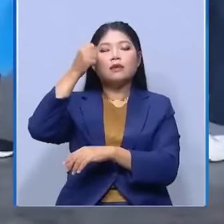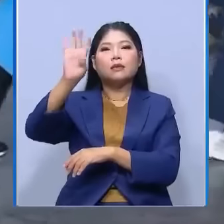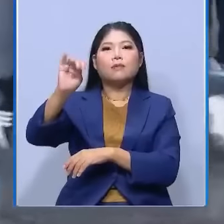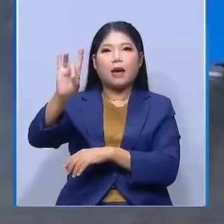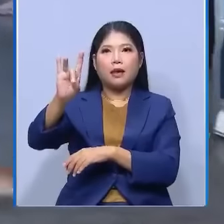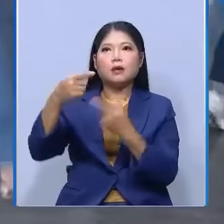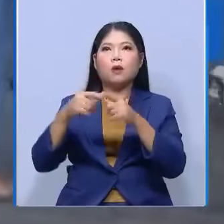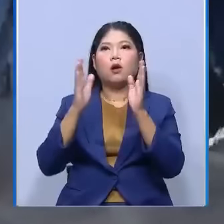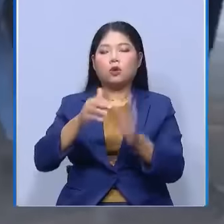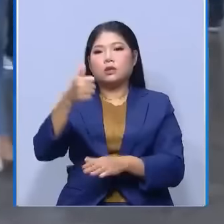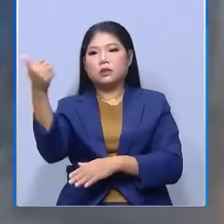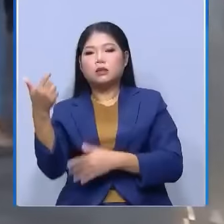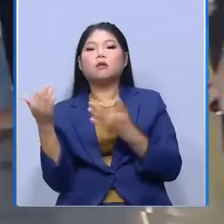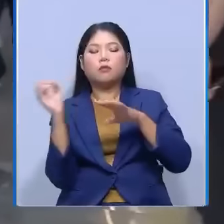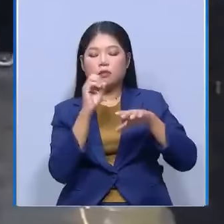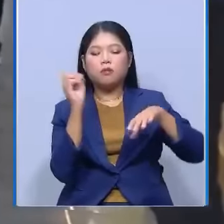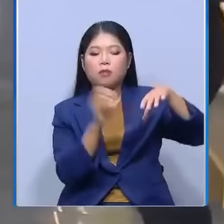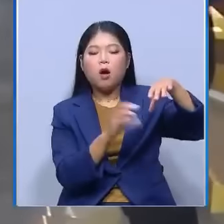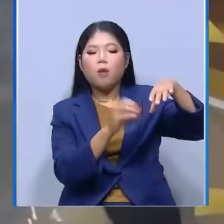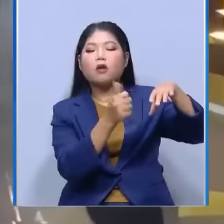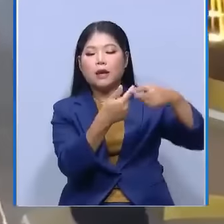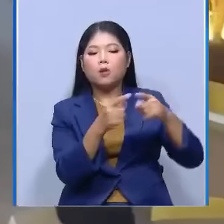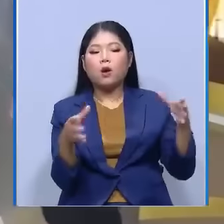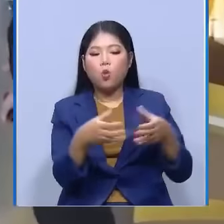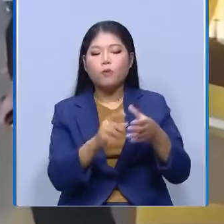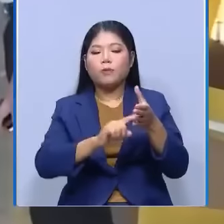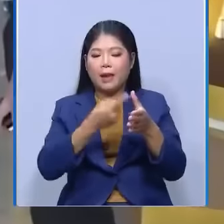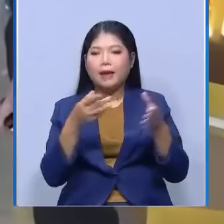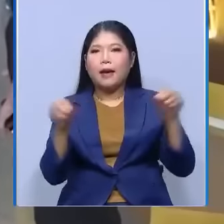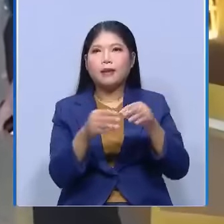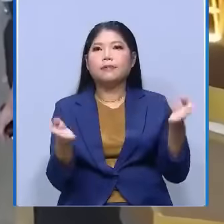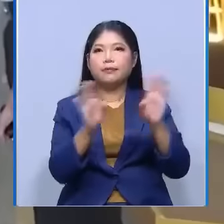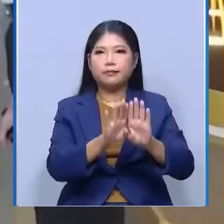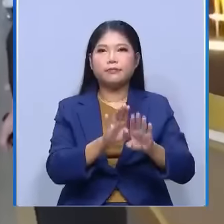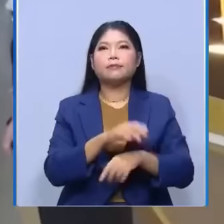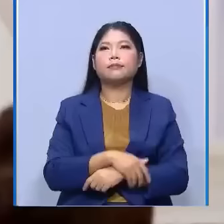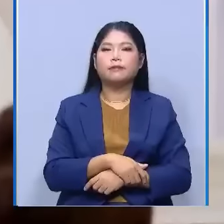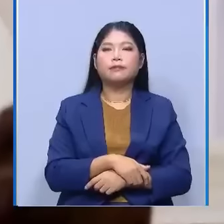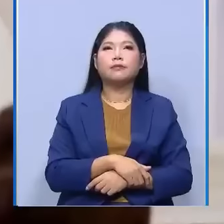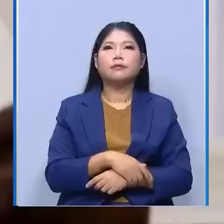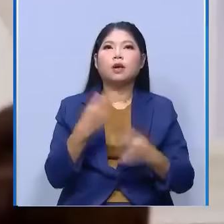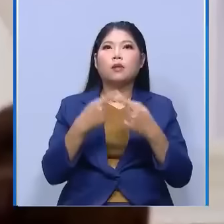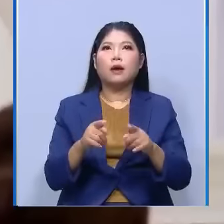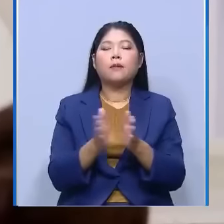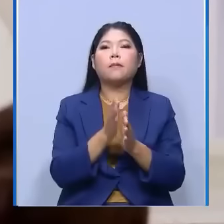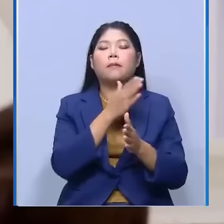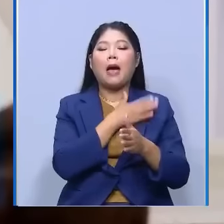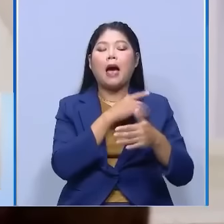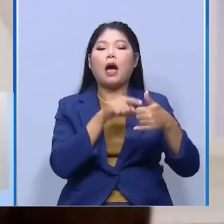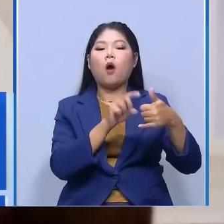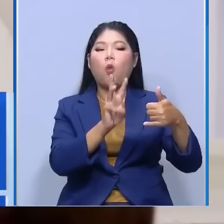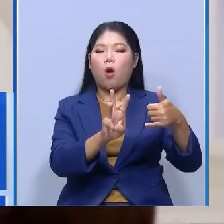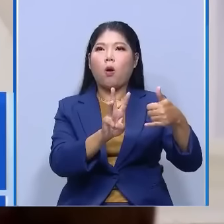าแจ้งความได้เหมือนเดิมนะคะแต่ทีนี้คุณผู้ชมคะพาไปดูปมเดือดกันหน่อยระหว่างพระอาจารย์ววชิระเม